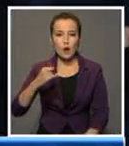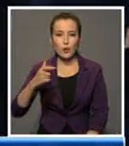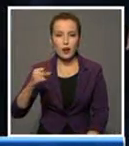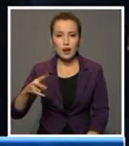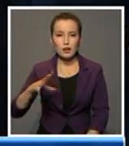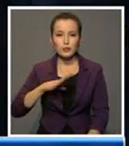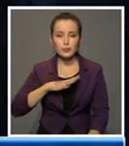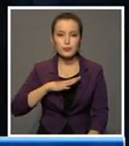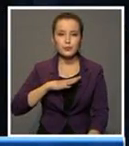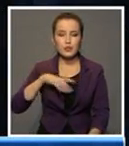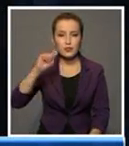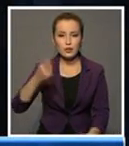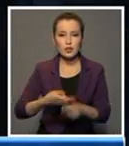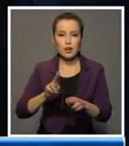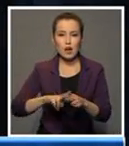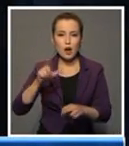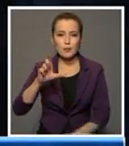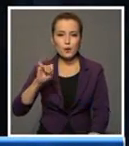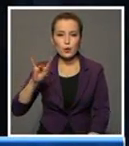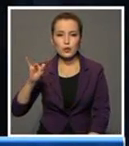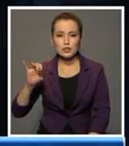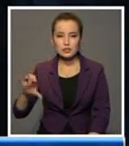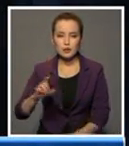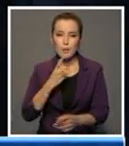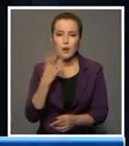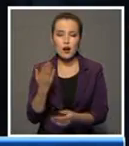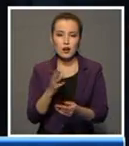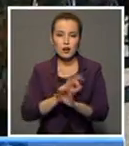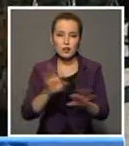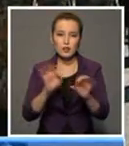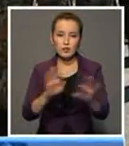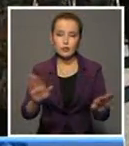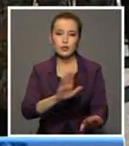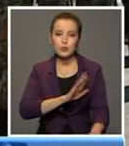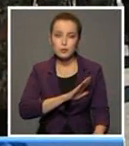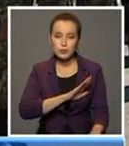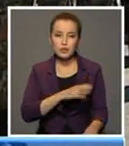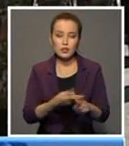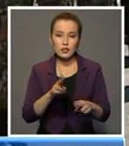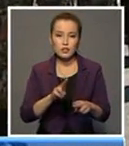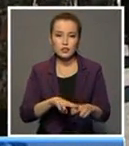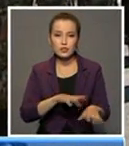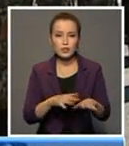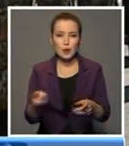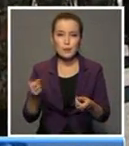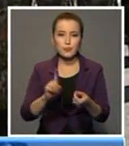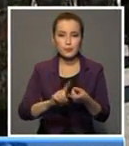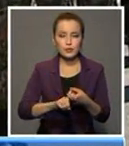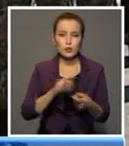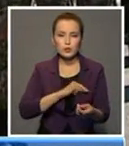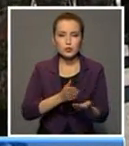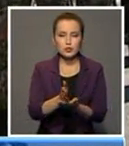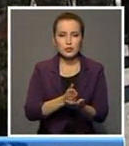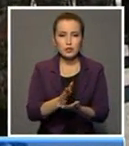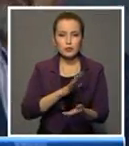қайталанбас ерлік көрсеткен қазақтың қара майоры Борис Керімбаев бата беріп ақ тілегін айтты. Сондай-ақ шара барысында әскери салада талай жыл еңбек еткен